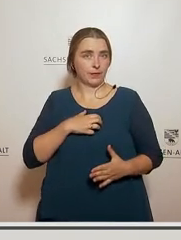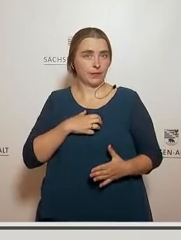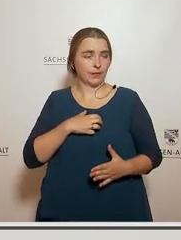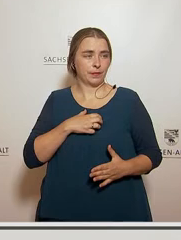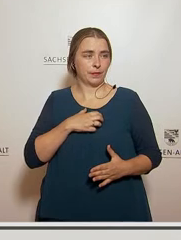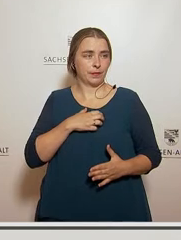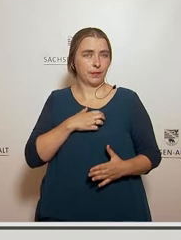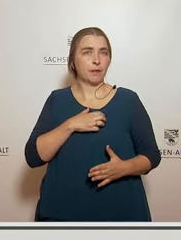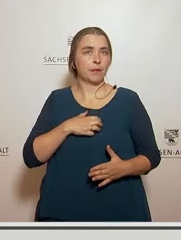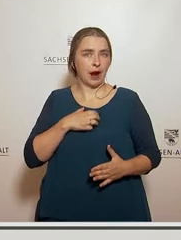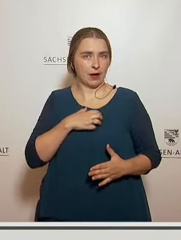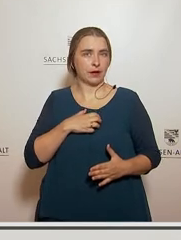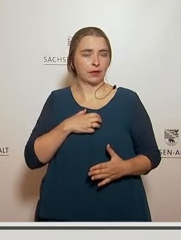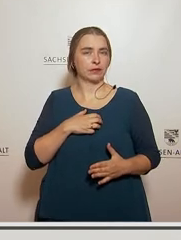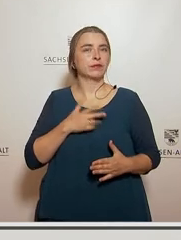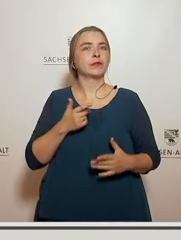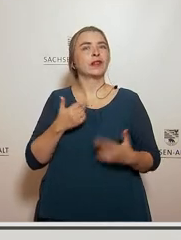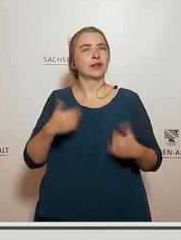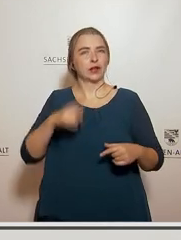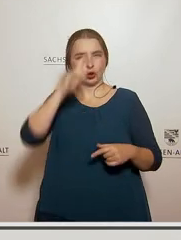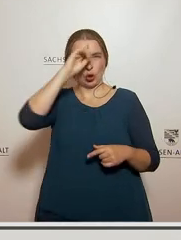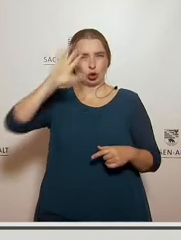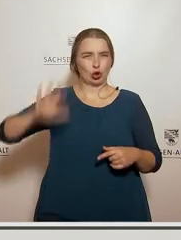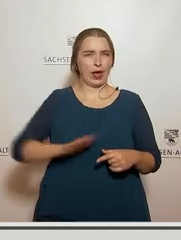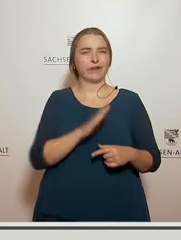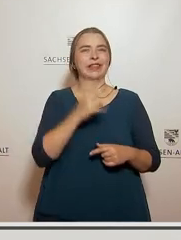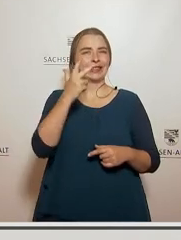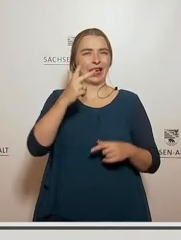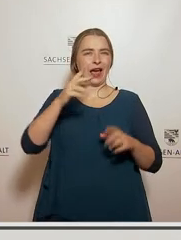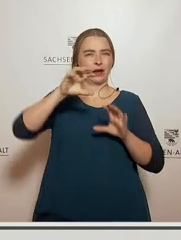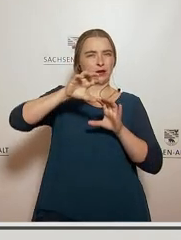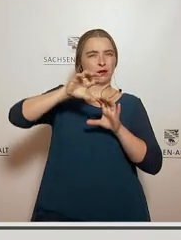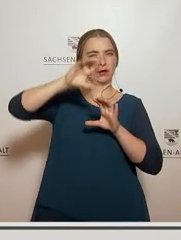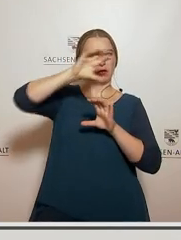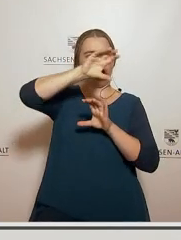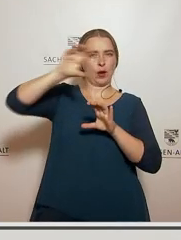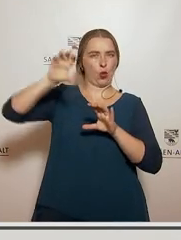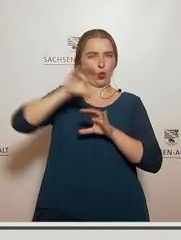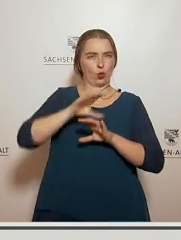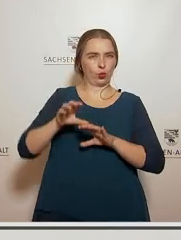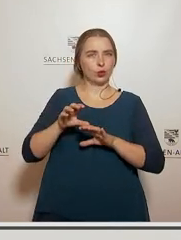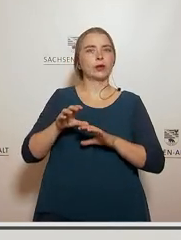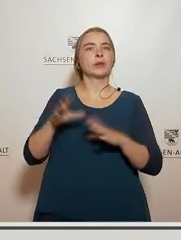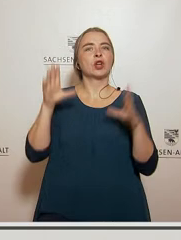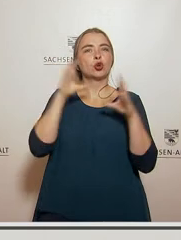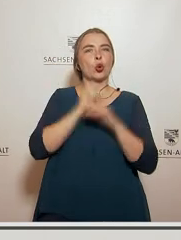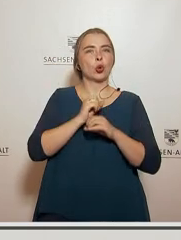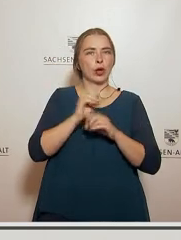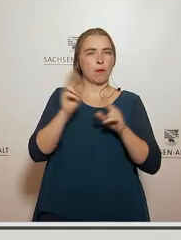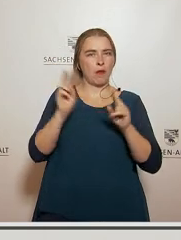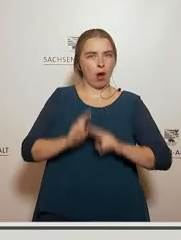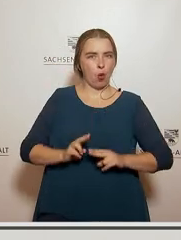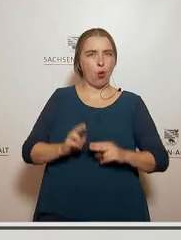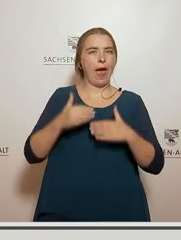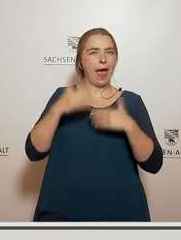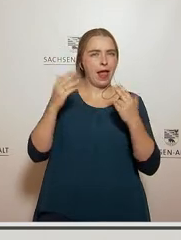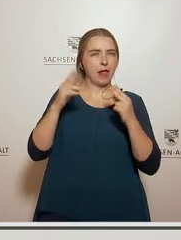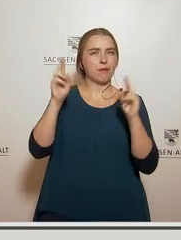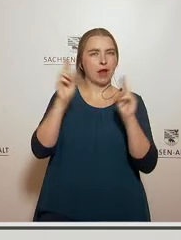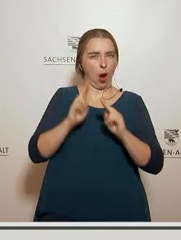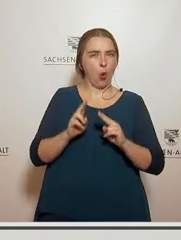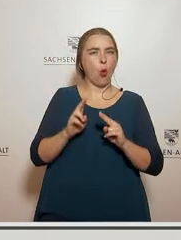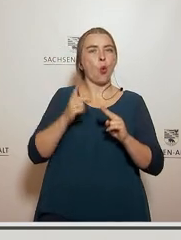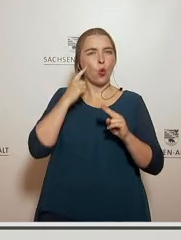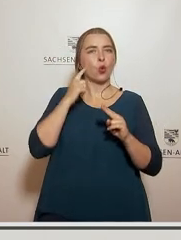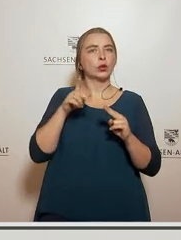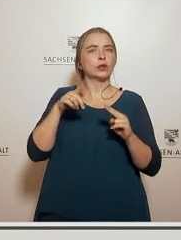dunkelblau, mittelblau und hellblau. Und das hat sich schon seit Wochen, bewegt sich das auch nicht mehr. Wenn man sagen kann, es ist auch